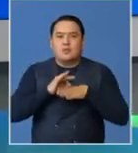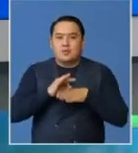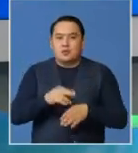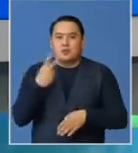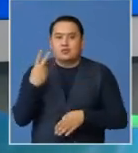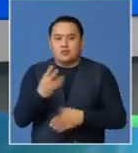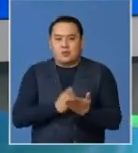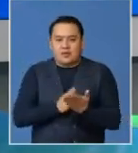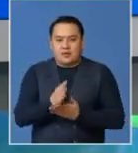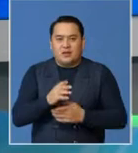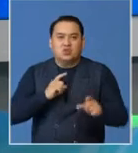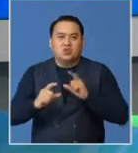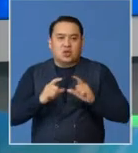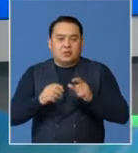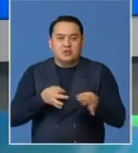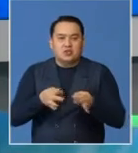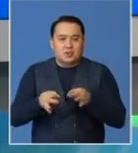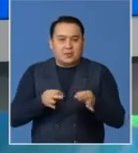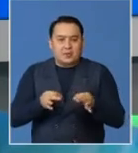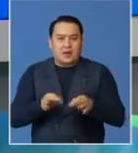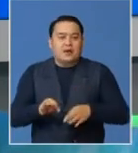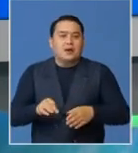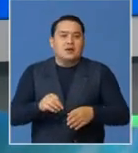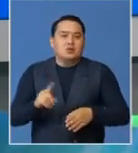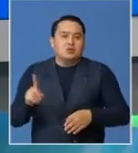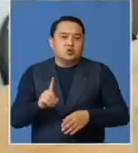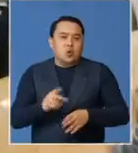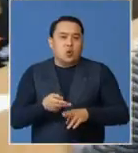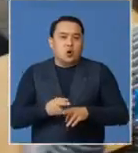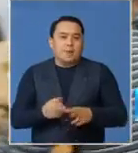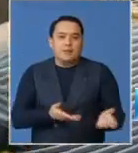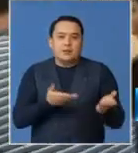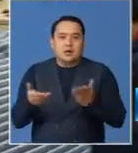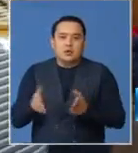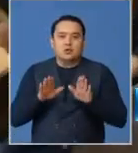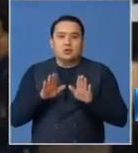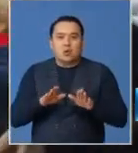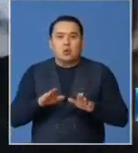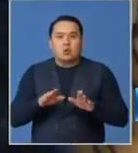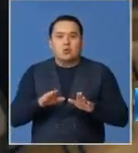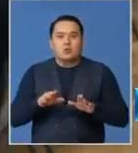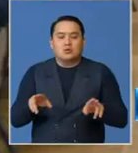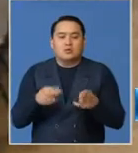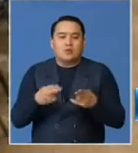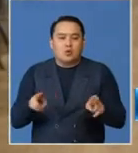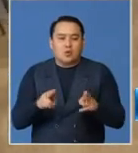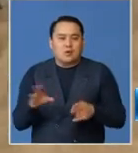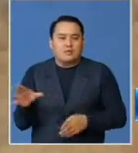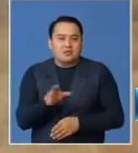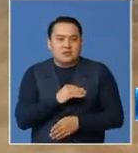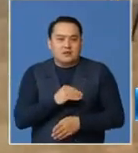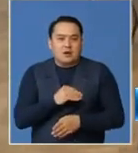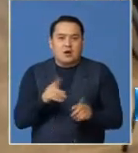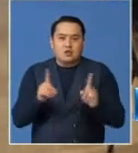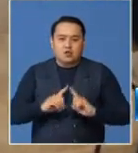Турнир проводился в 2 направлениях – по шашкам и шахматам. Примечательно, что приглашены на него были не только воспитанники дворового клуба, но